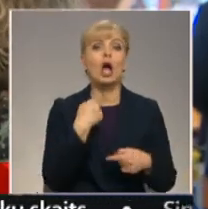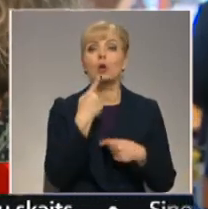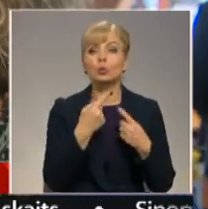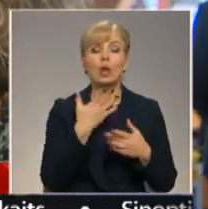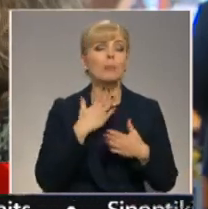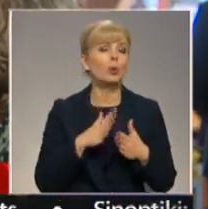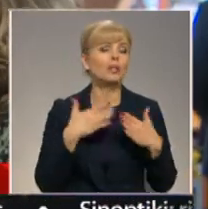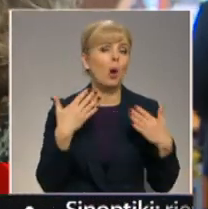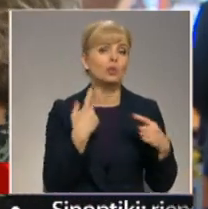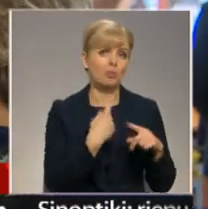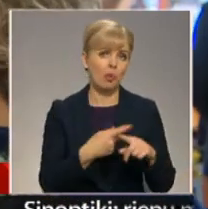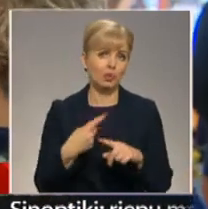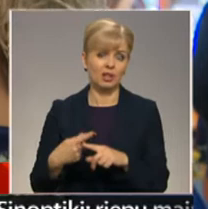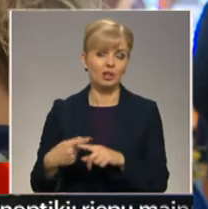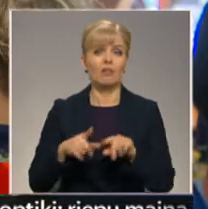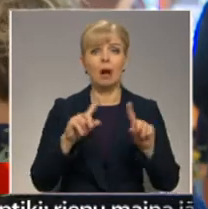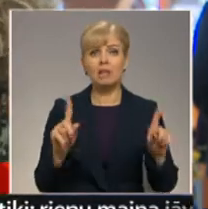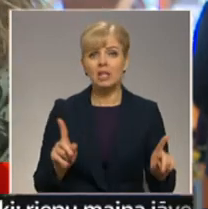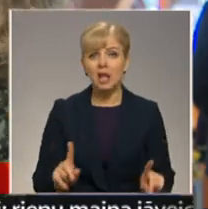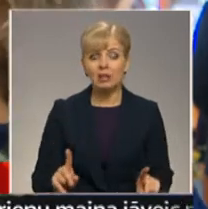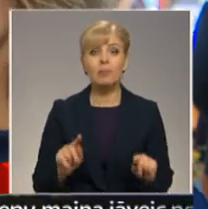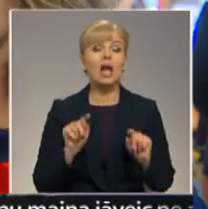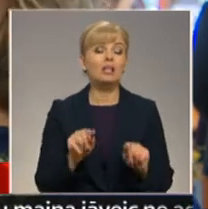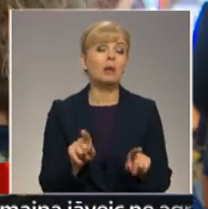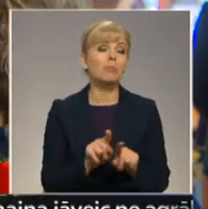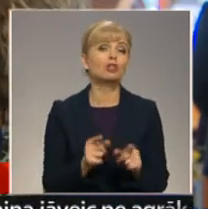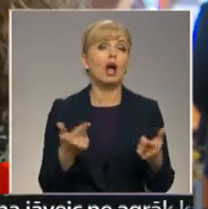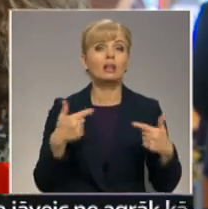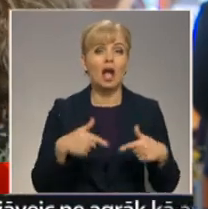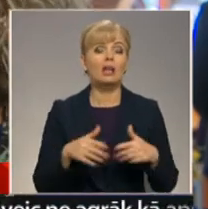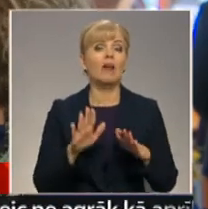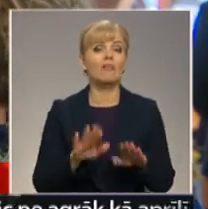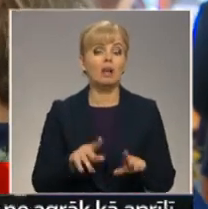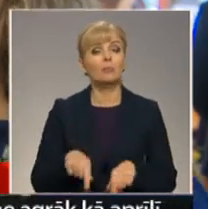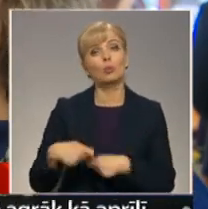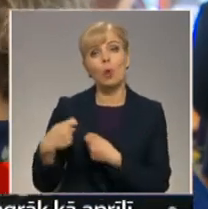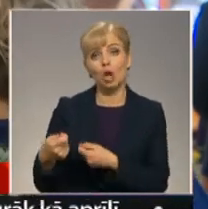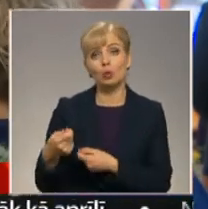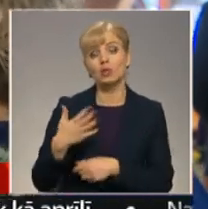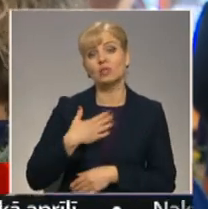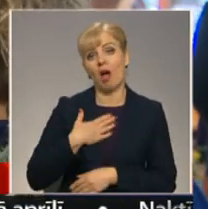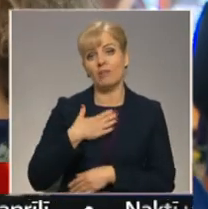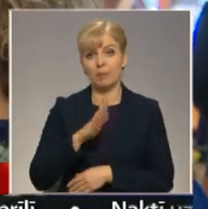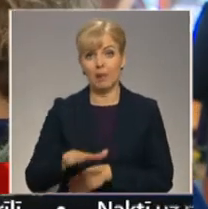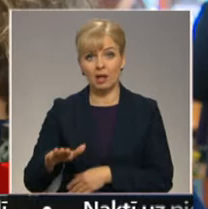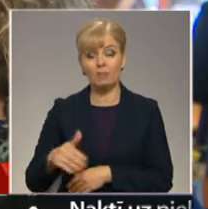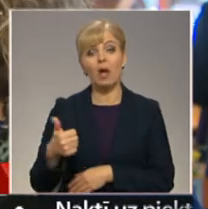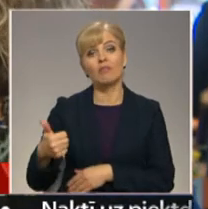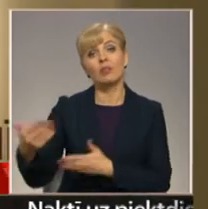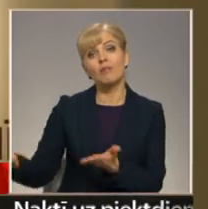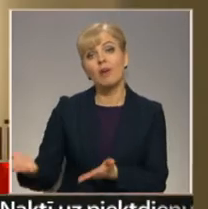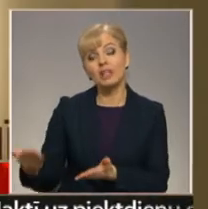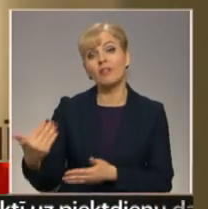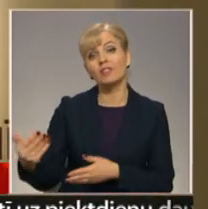ļoti daudzām pozitīvām lietām, un tad tajā pašā laikā mēs to varam nodot saviem bērniem. Un tas veicina atkal viņu